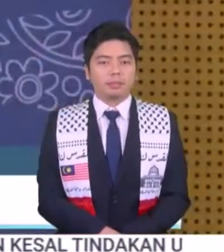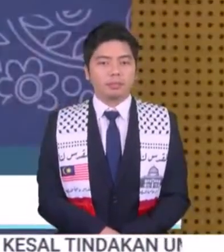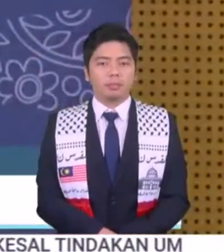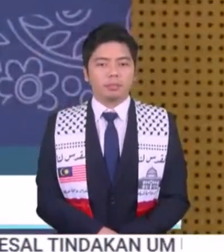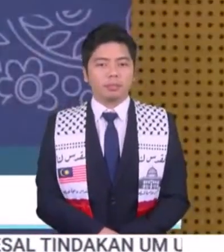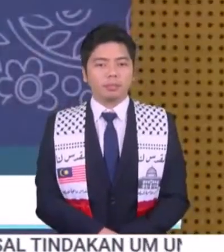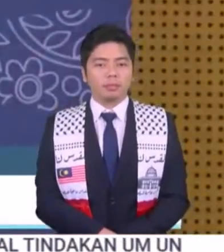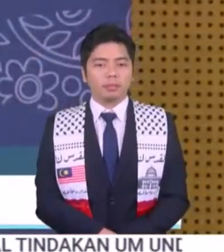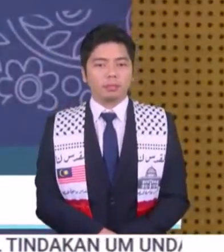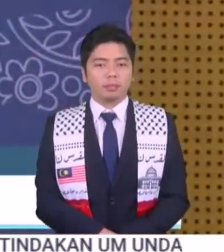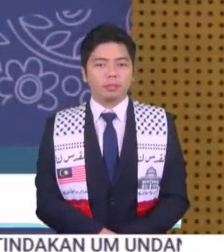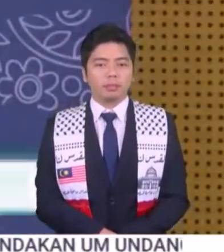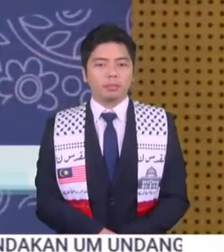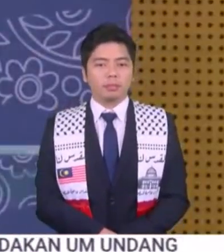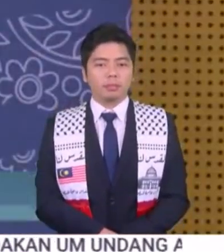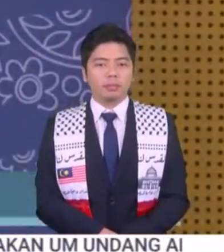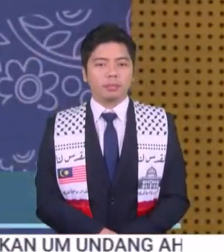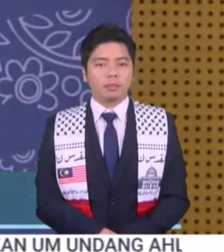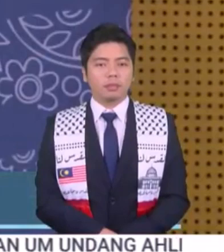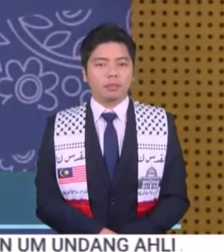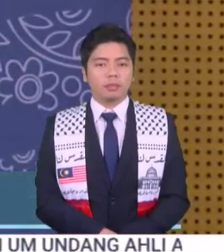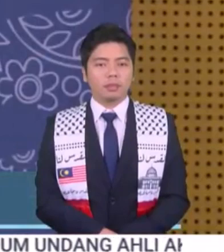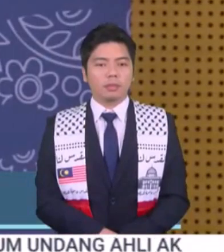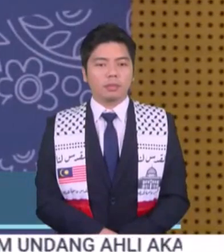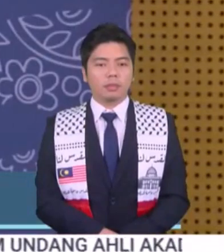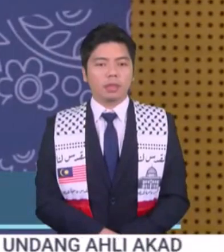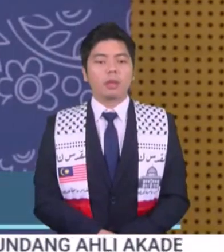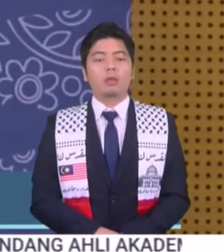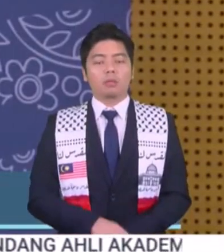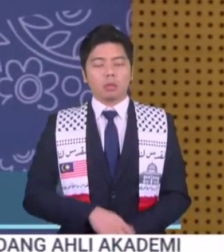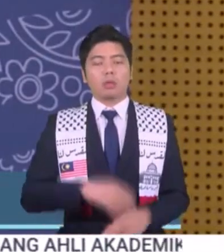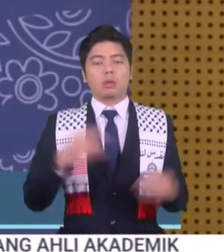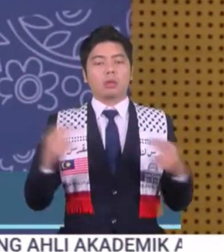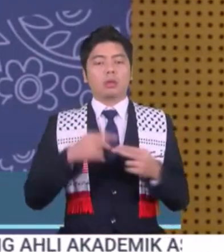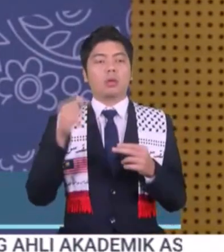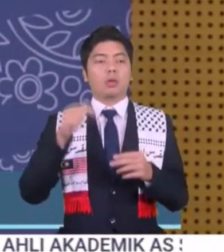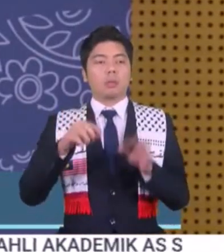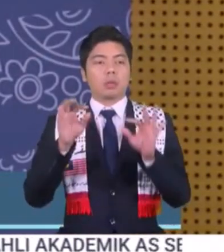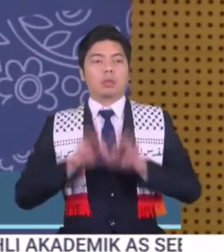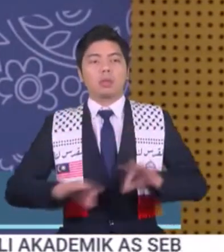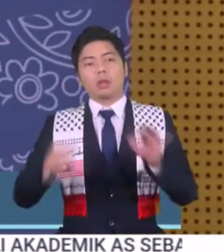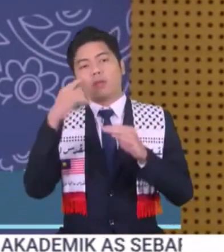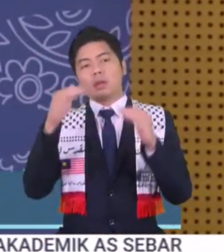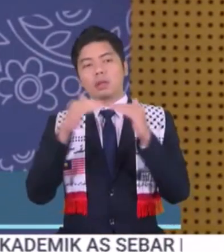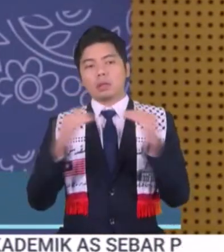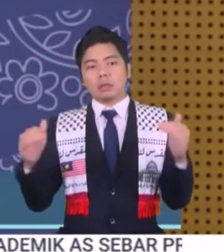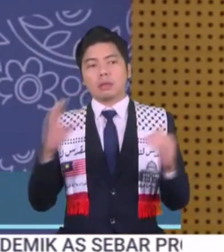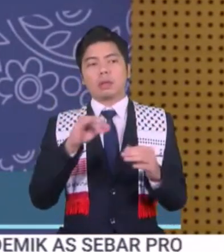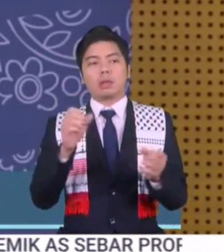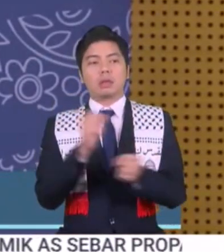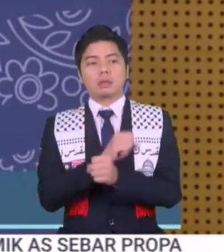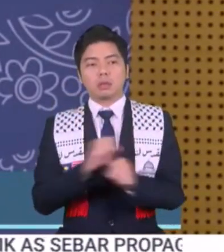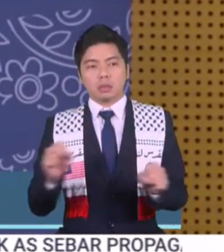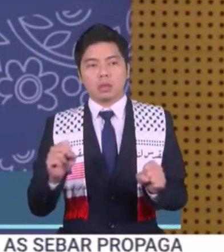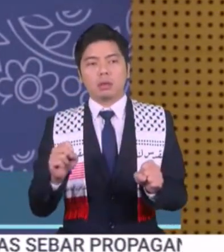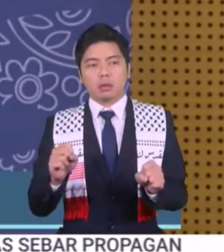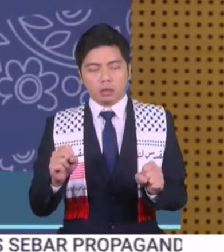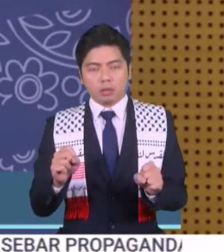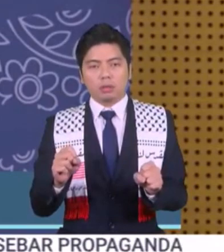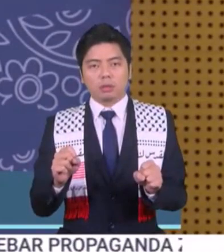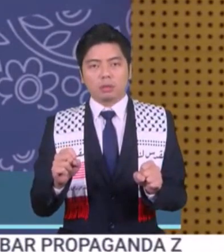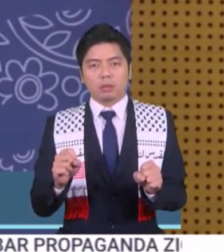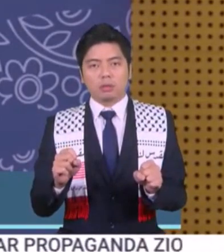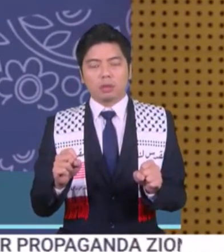This gives us a sufficient bandwidth to finally implement subsidy we targeted and transition away from